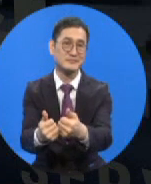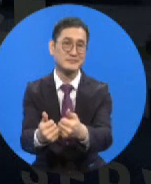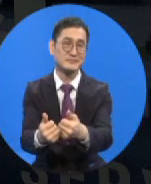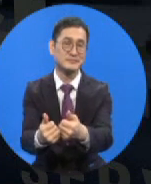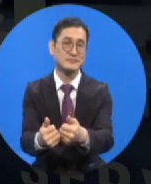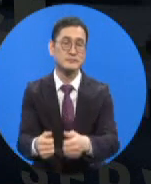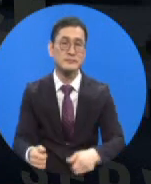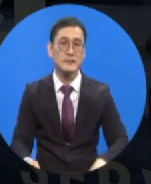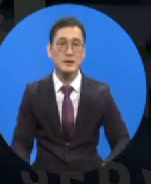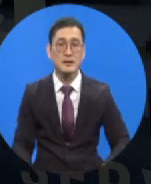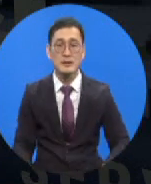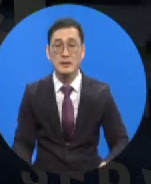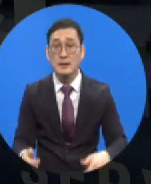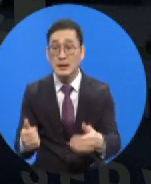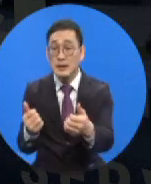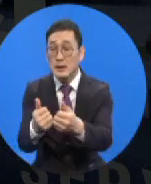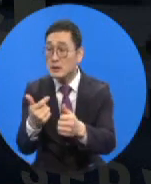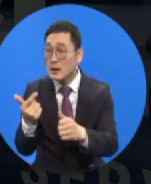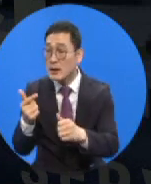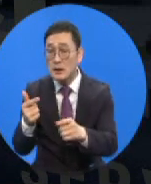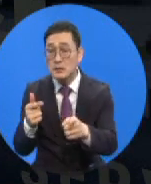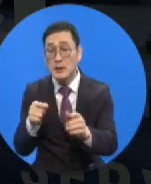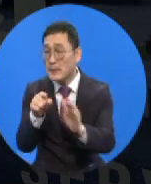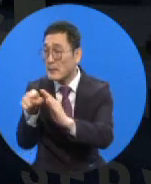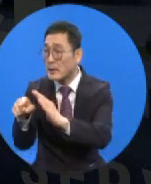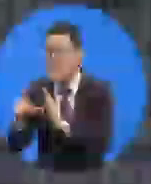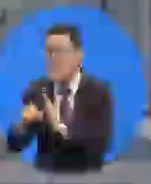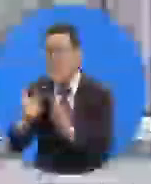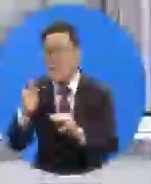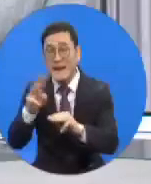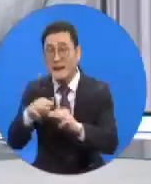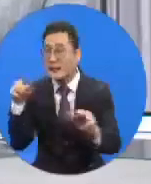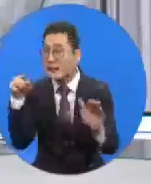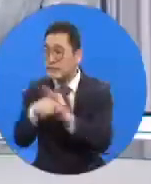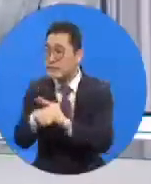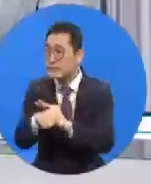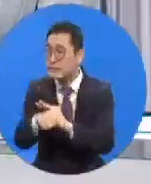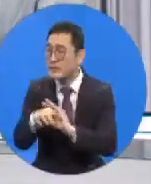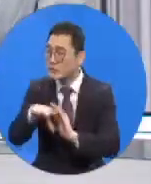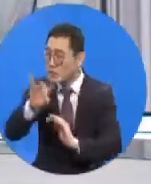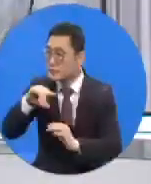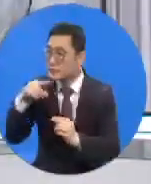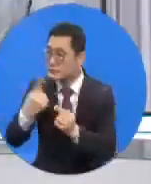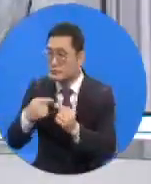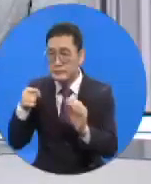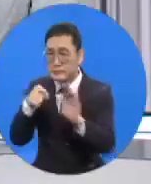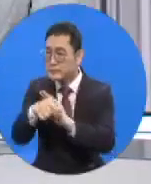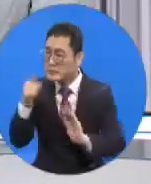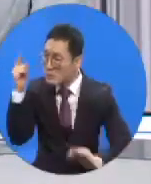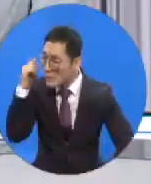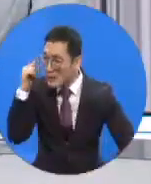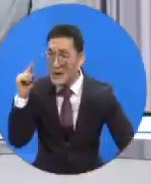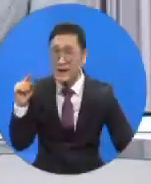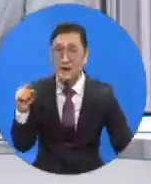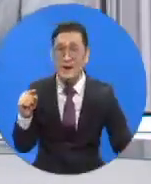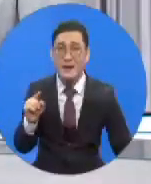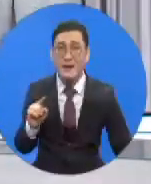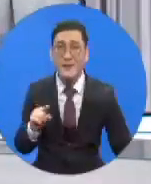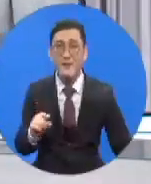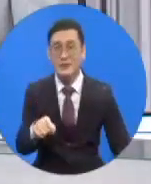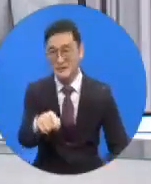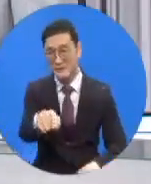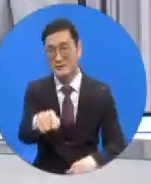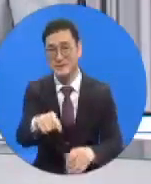왜 가느냐 여기에 좀 관심이 쏠렸잖아요. 방금 잠시 얘기가 나왔지만 이두봉 지검장